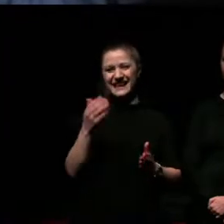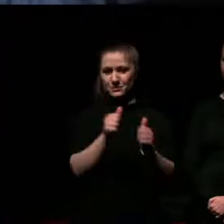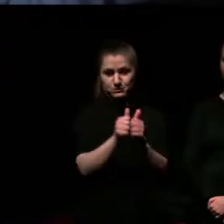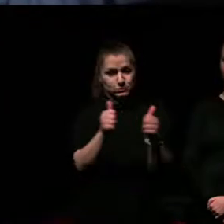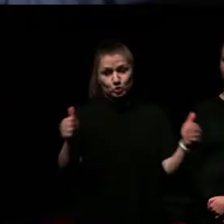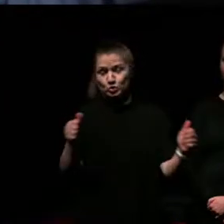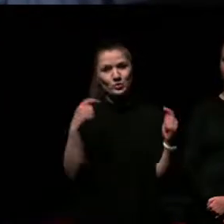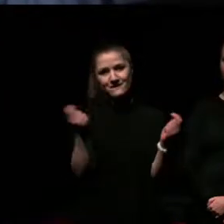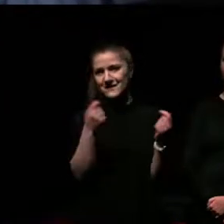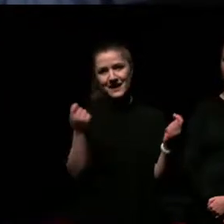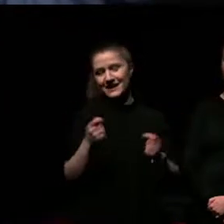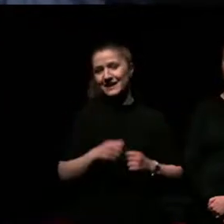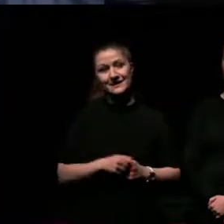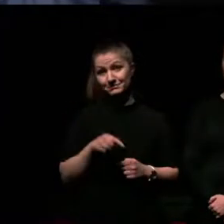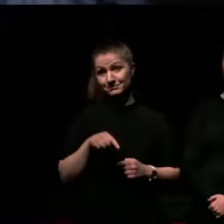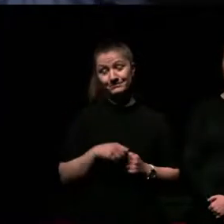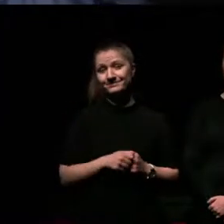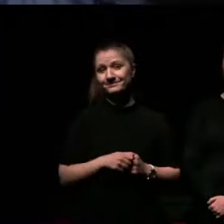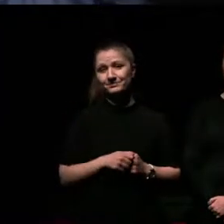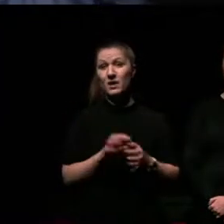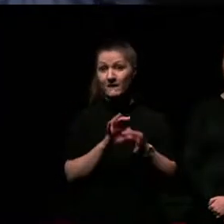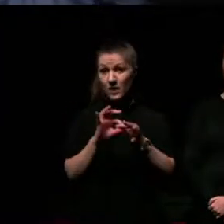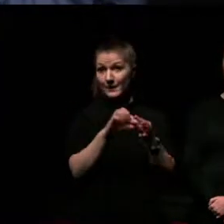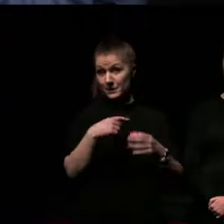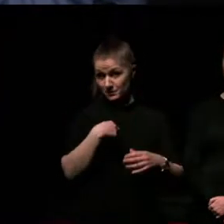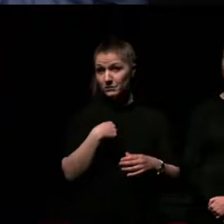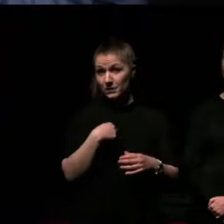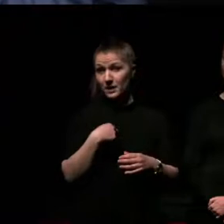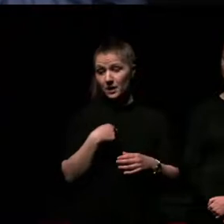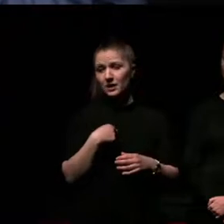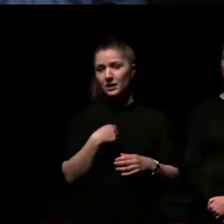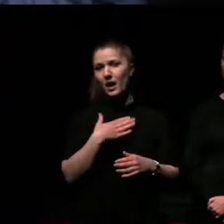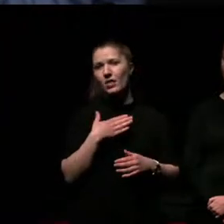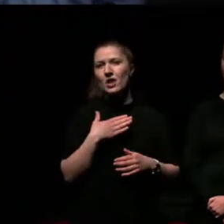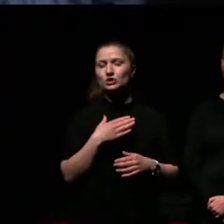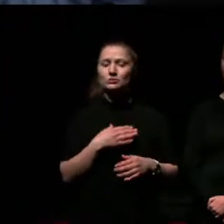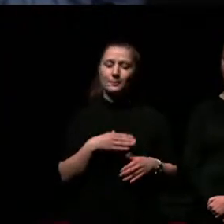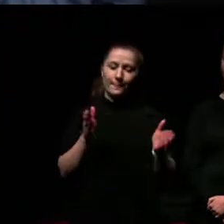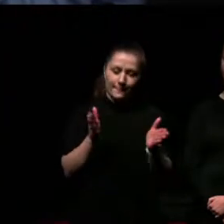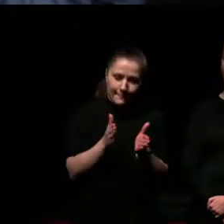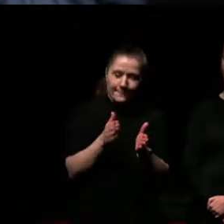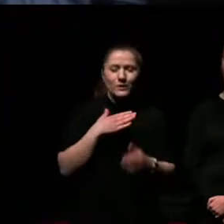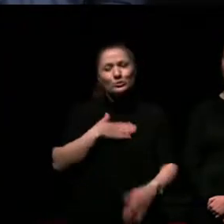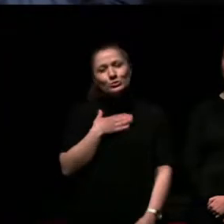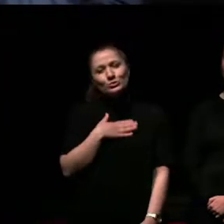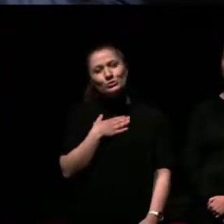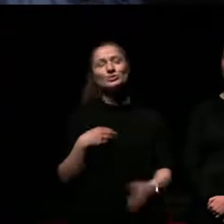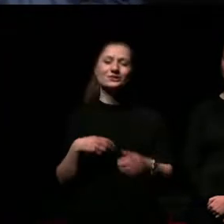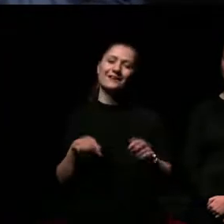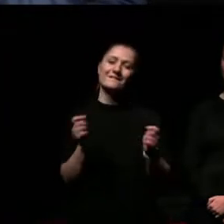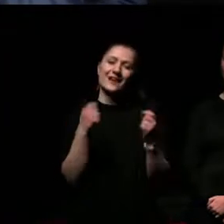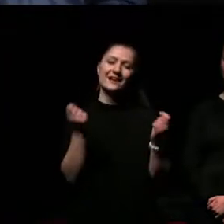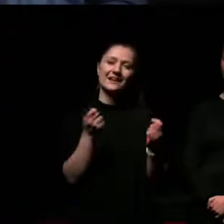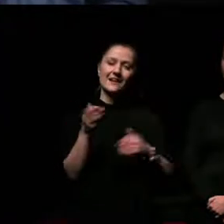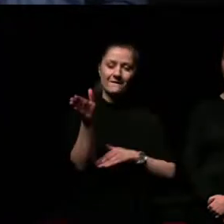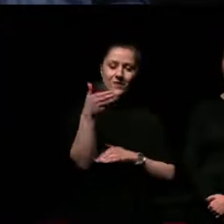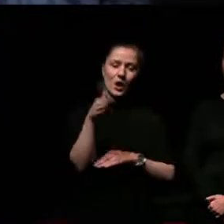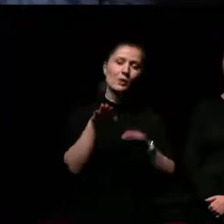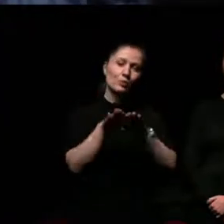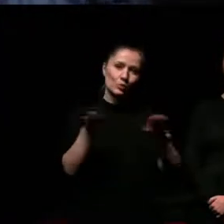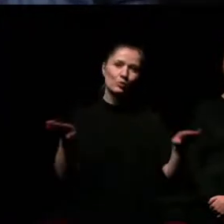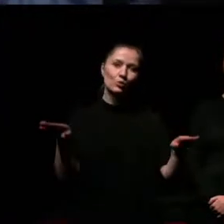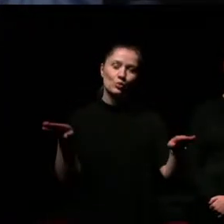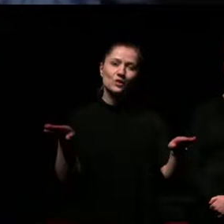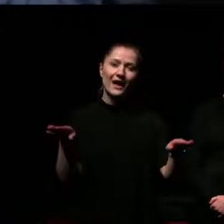feiring. Familien min pleide å holde små koselige feiringer, hvor vi satt flagget på bordet og